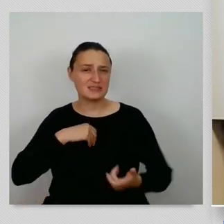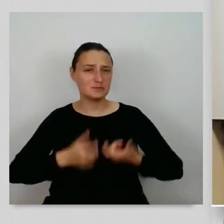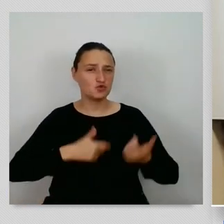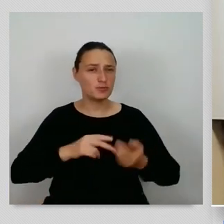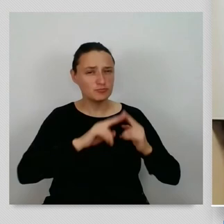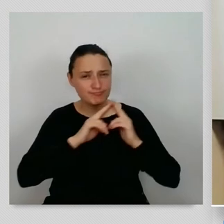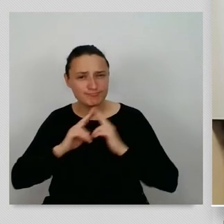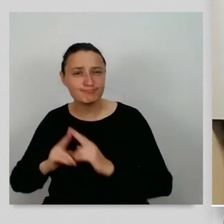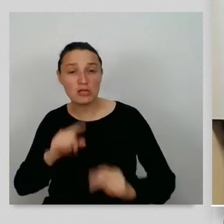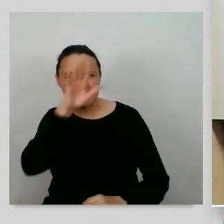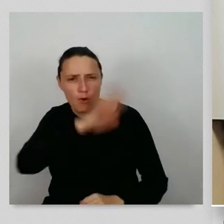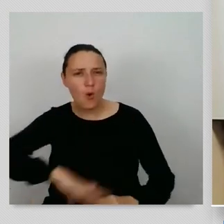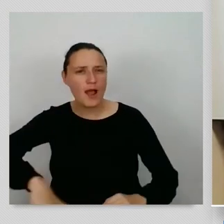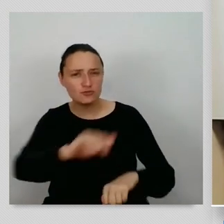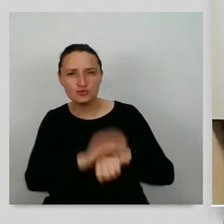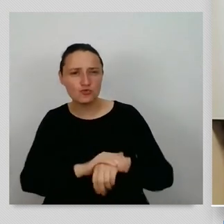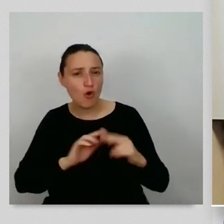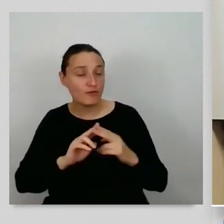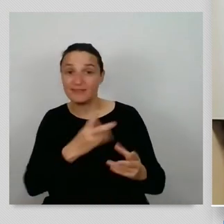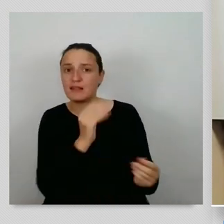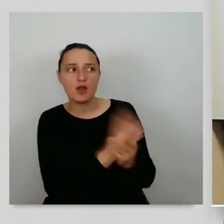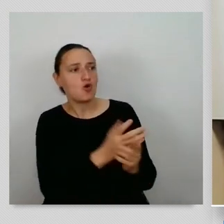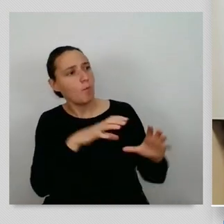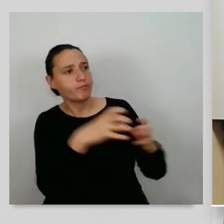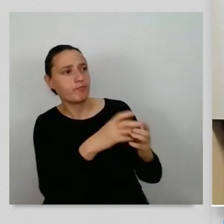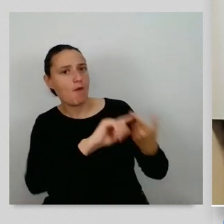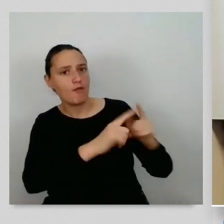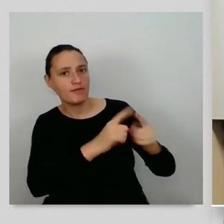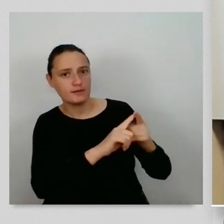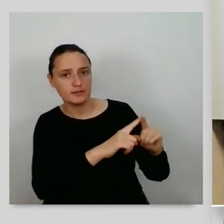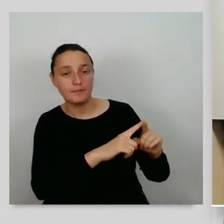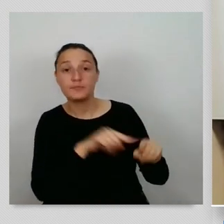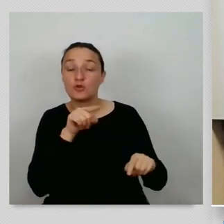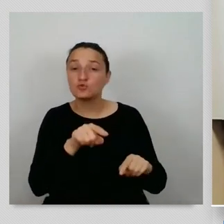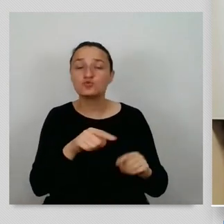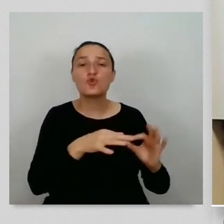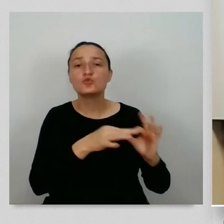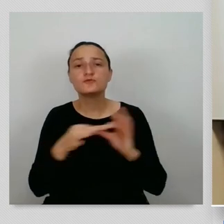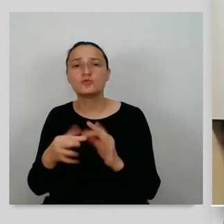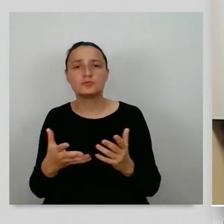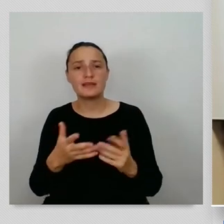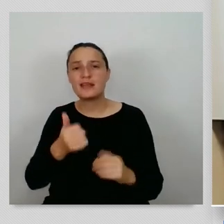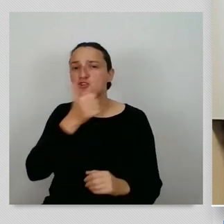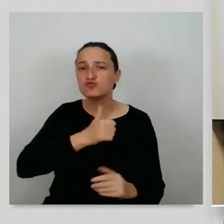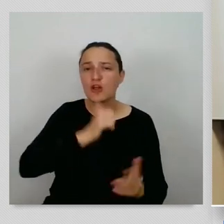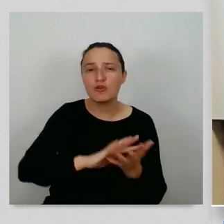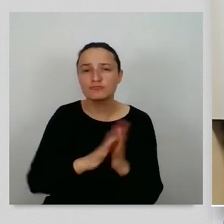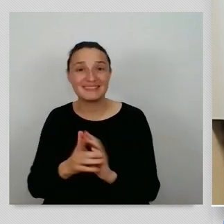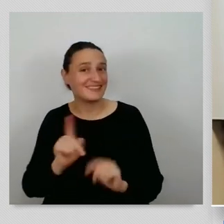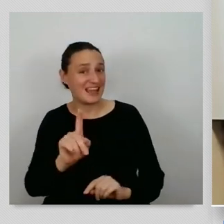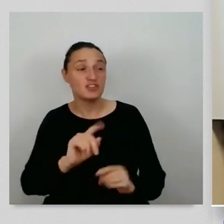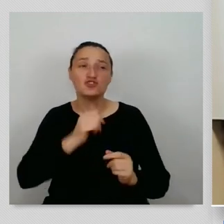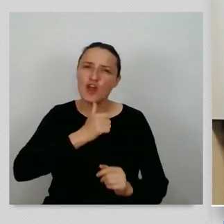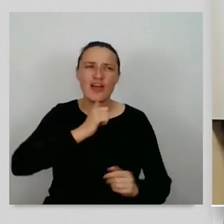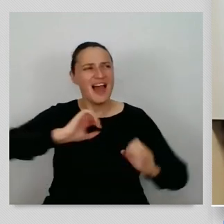konsensus społeczny, a nie polityczny, dotyczący zielonej transformacji, zielonej rewolucji tak naprawdę, która